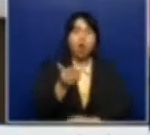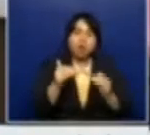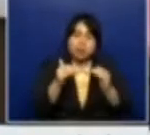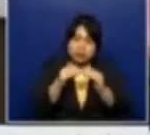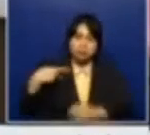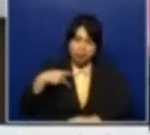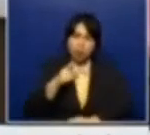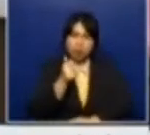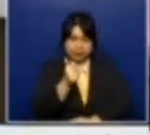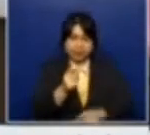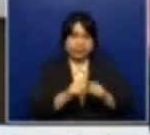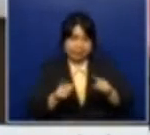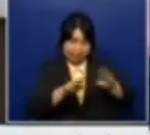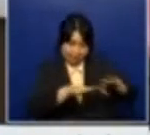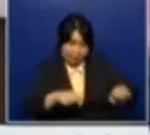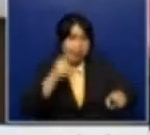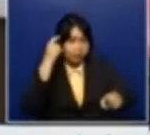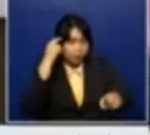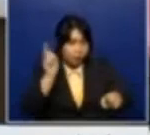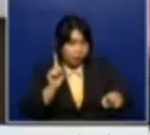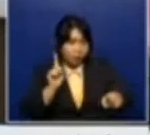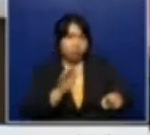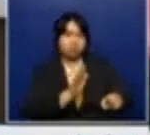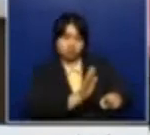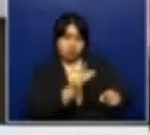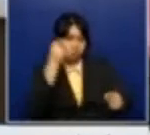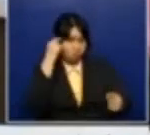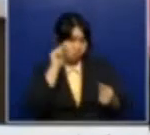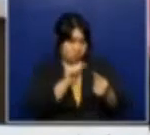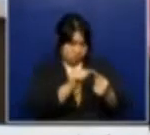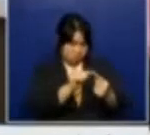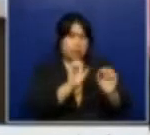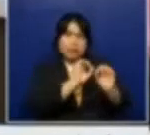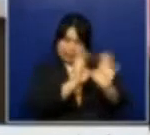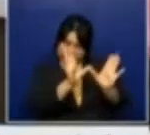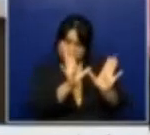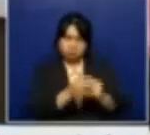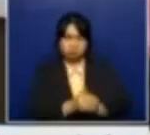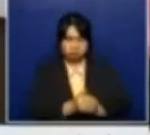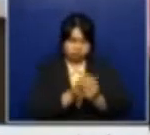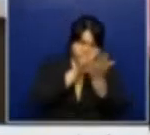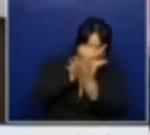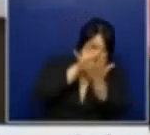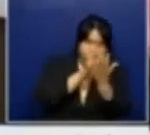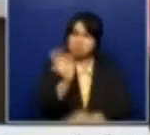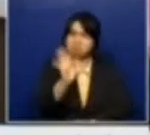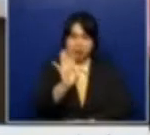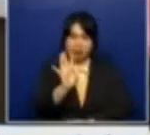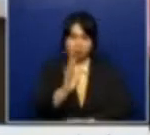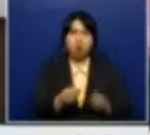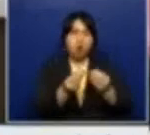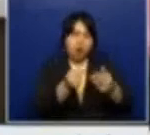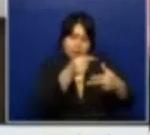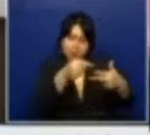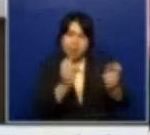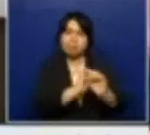แต่ขอให้วัตถุประสงค์ของการชุมนุมต้องชัดเจนอย่าคลุมเครือให้เข้าใจตรงกันเพ